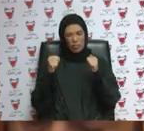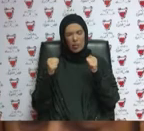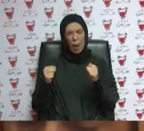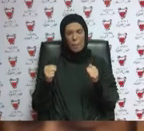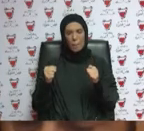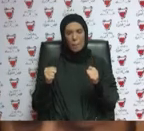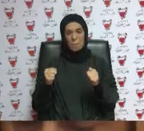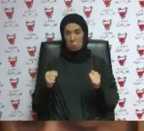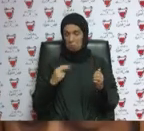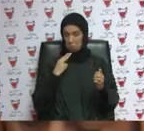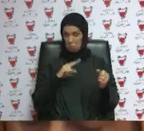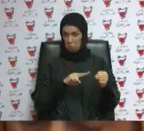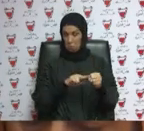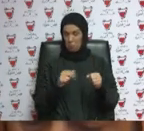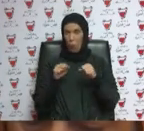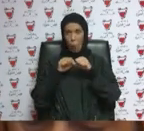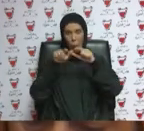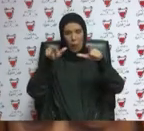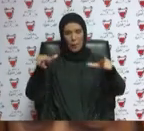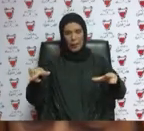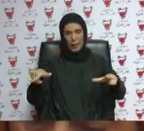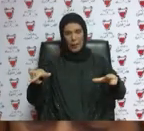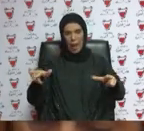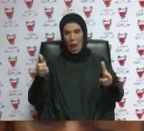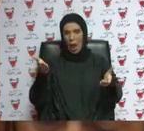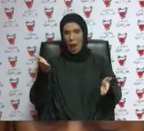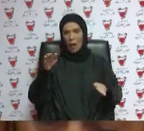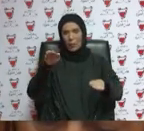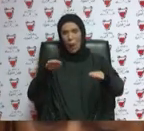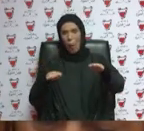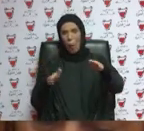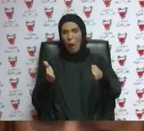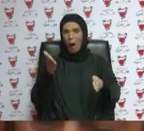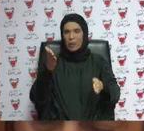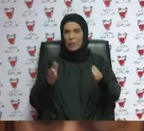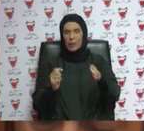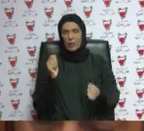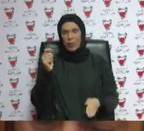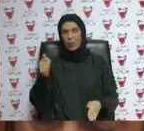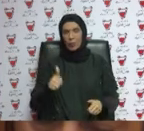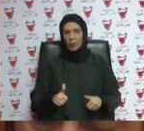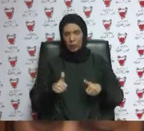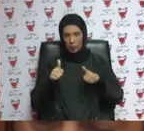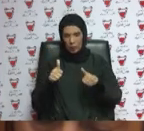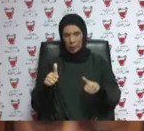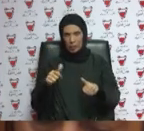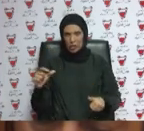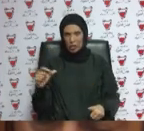هذا دليل قوي بنجاح التوازن المالي الذي حكومتنا أطلقته في